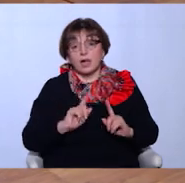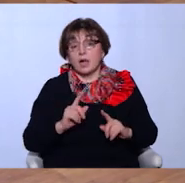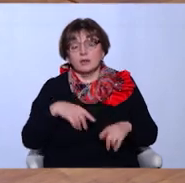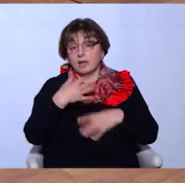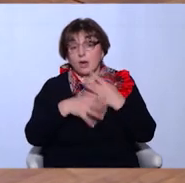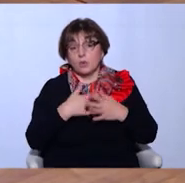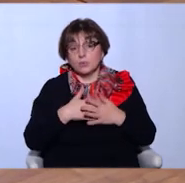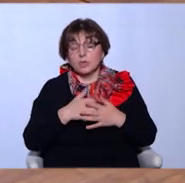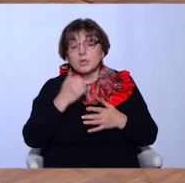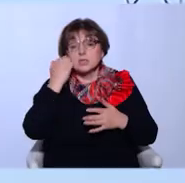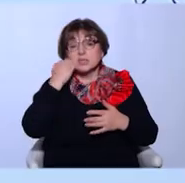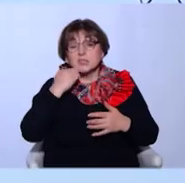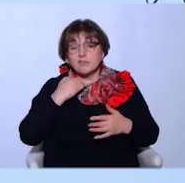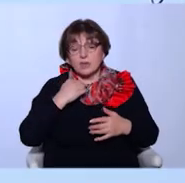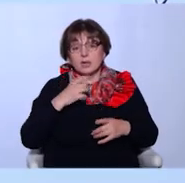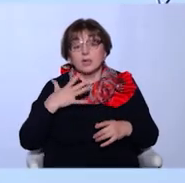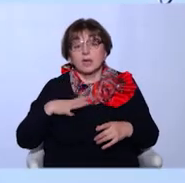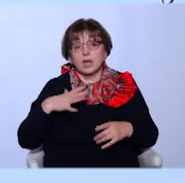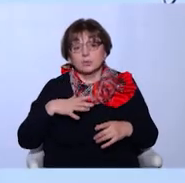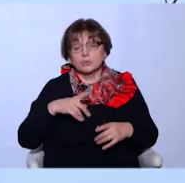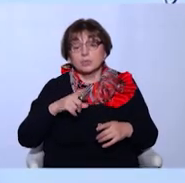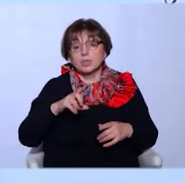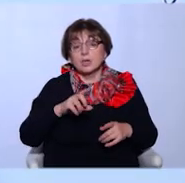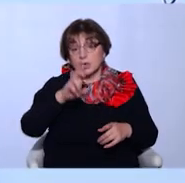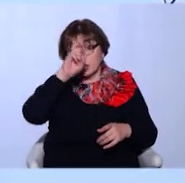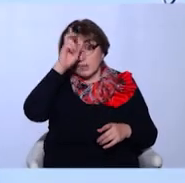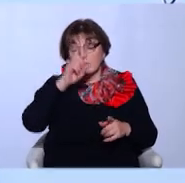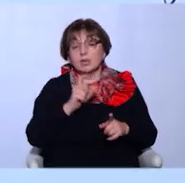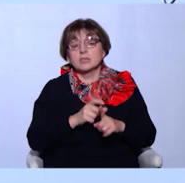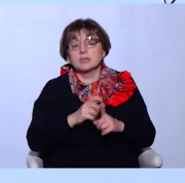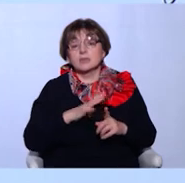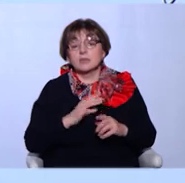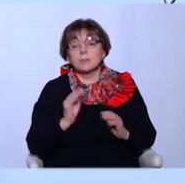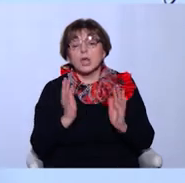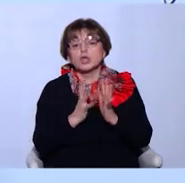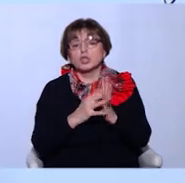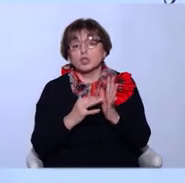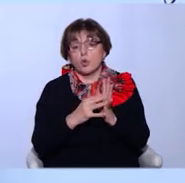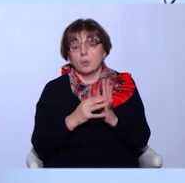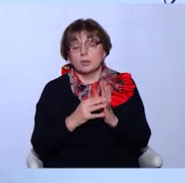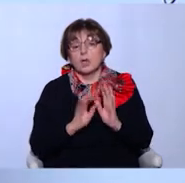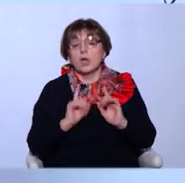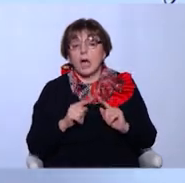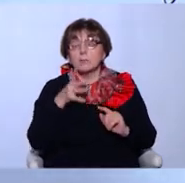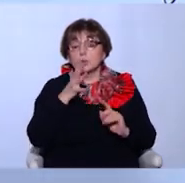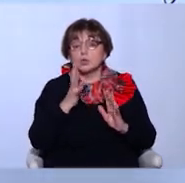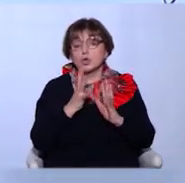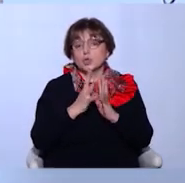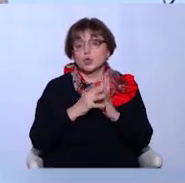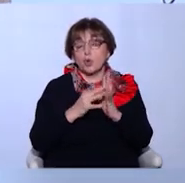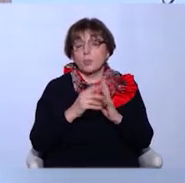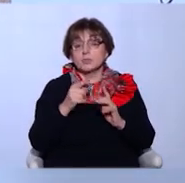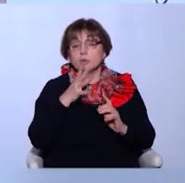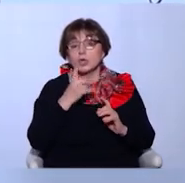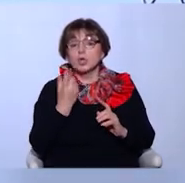ქართულში სიტყვა ქვეყანა ნიშნავდა პატარა სოფელს. ეხლა პირიქით არის. ხოლო სოფელი ძველ ქართულში ნიშნავდა აი წუთი